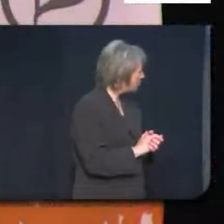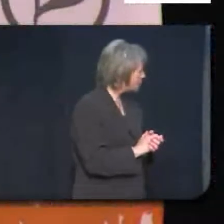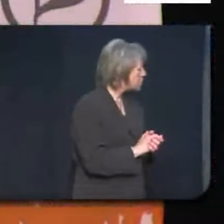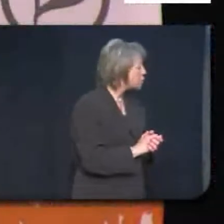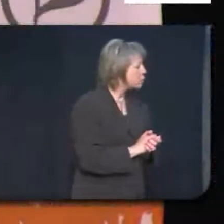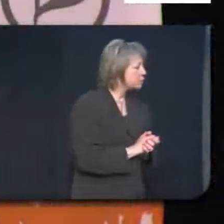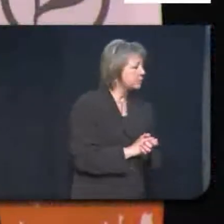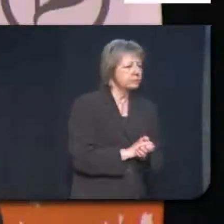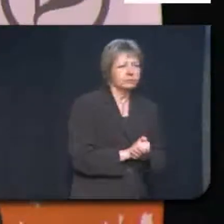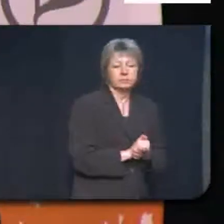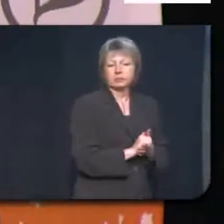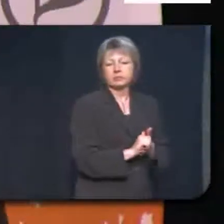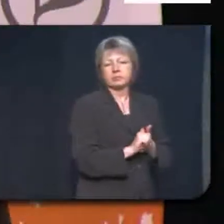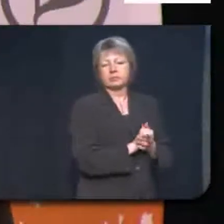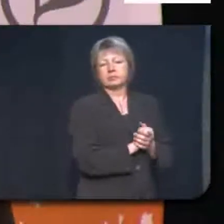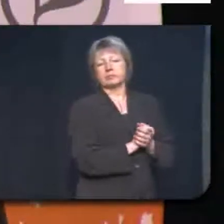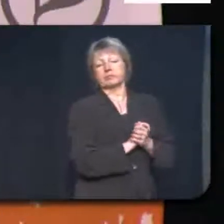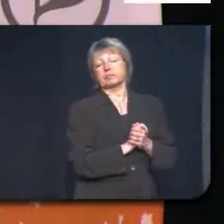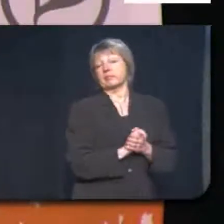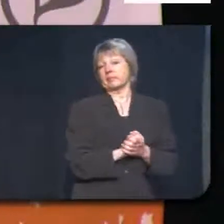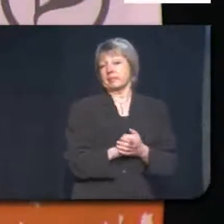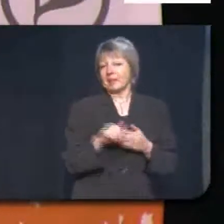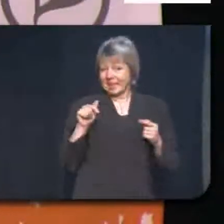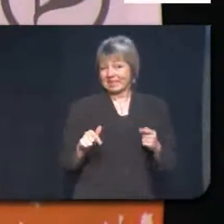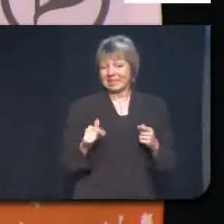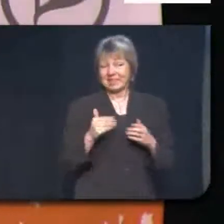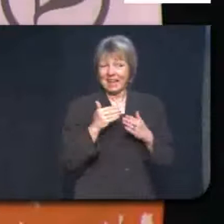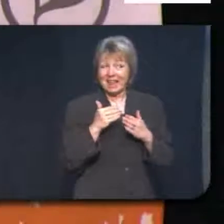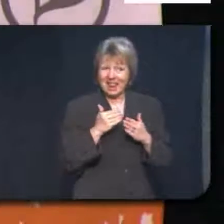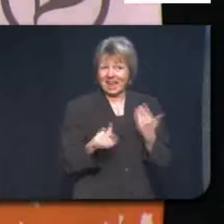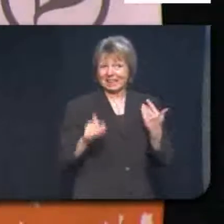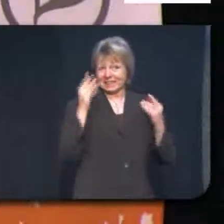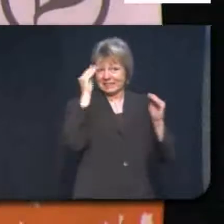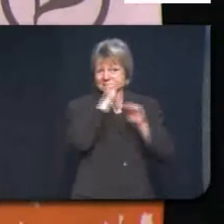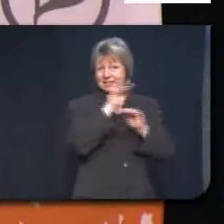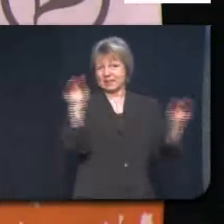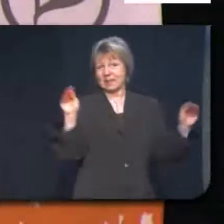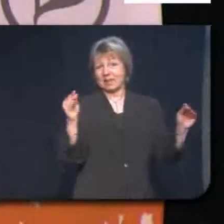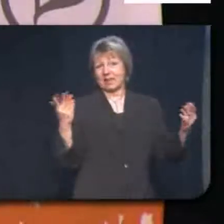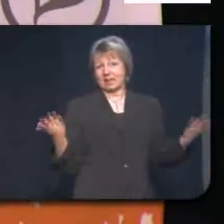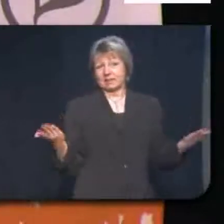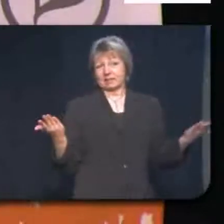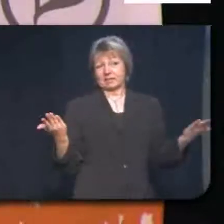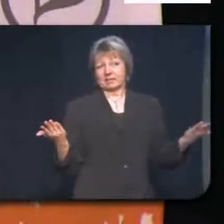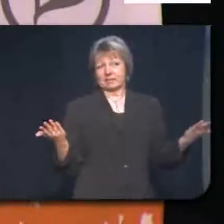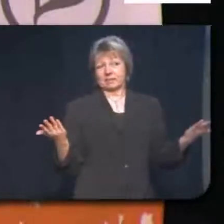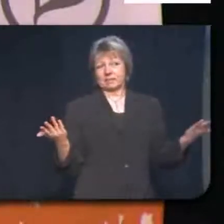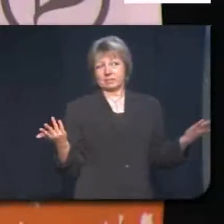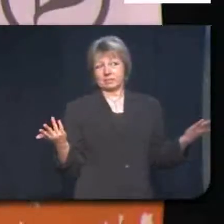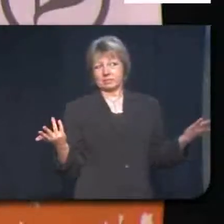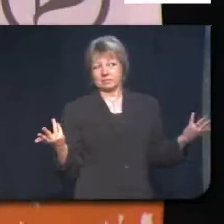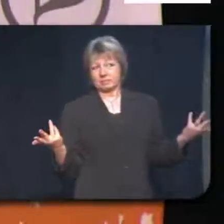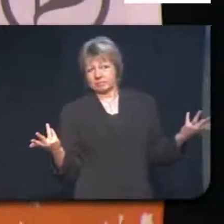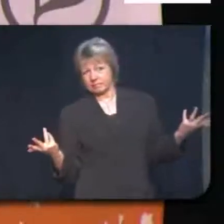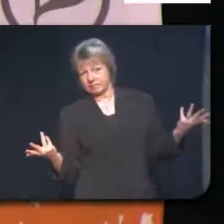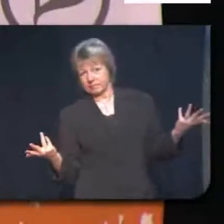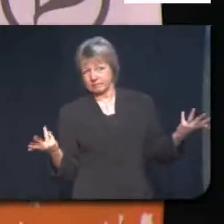allerletzter Aufruf wenn die dort angekommen sind ist Schluss